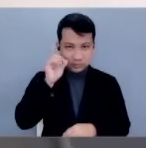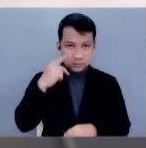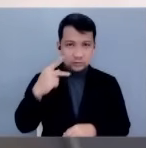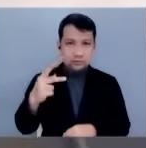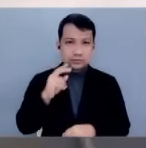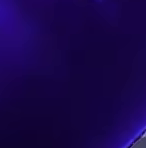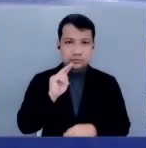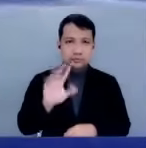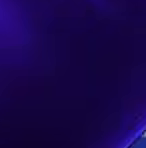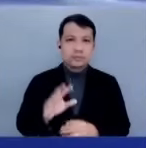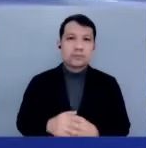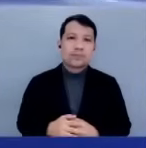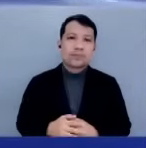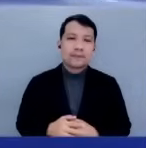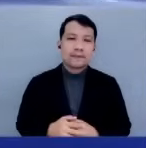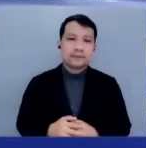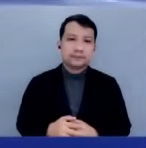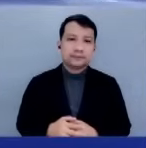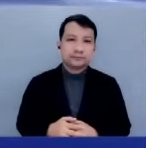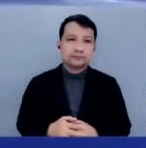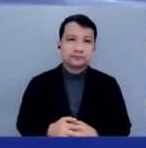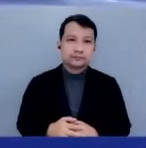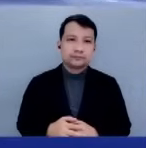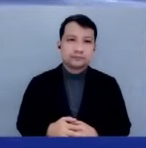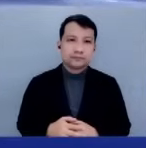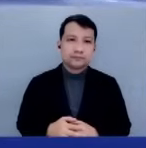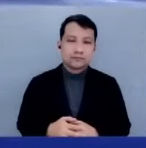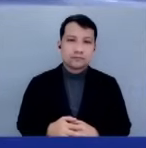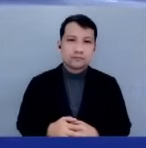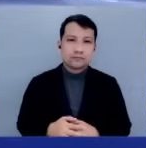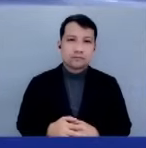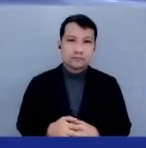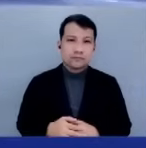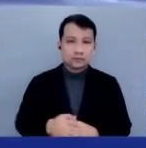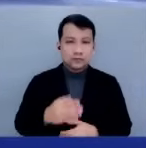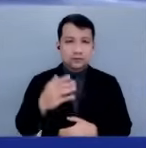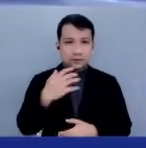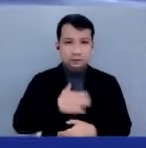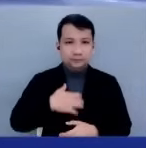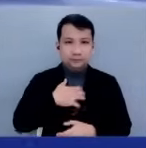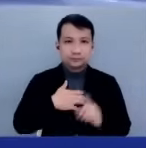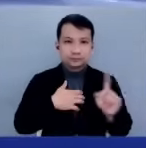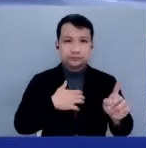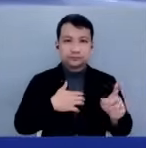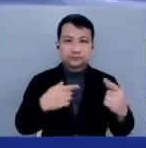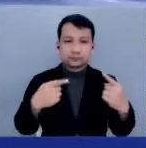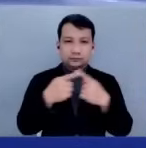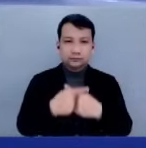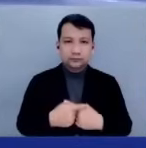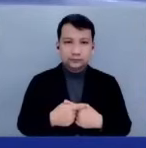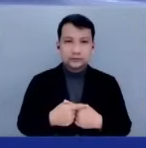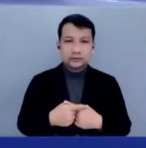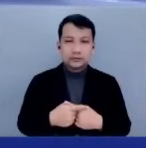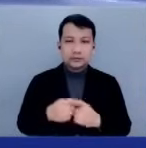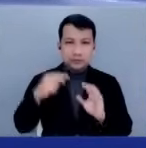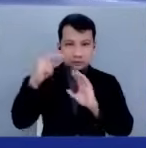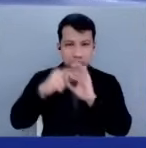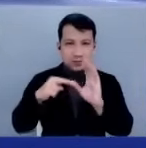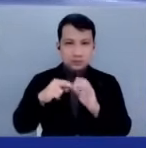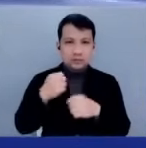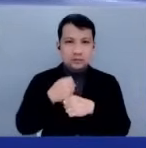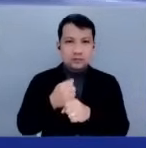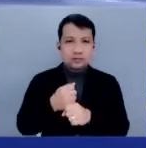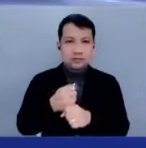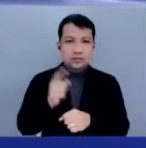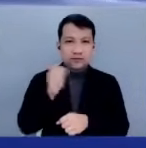News 5. Usapang fake news pa rin, inireklamo naman ang mga nasa likod ng viral videos na gumagamit ng peking boses